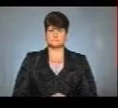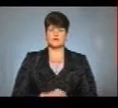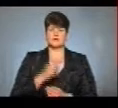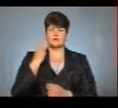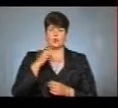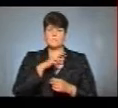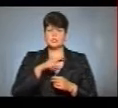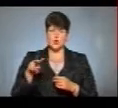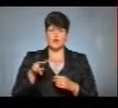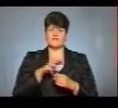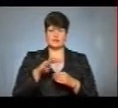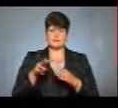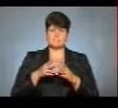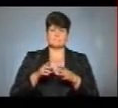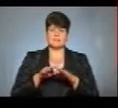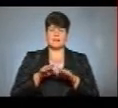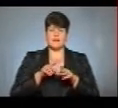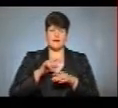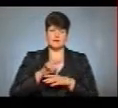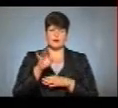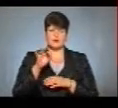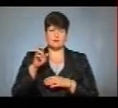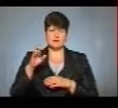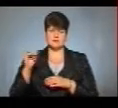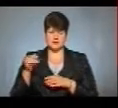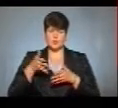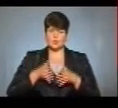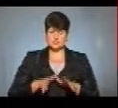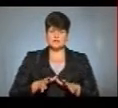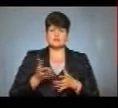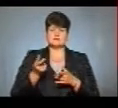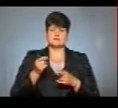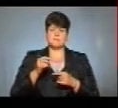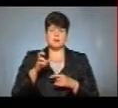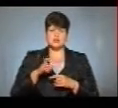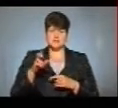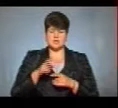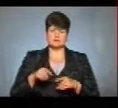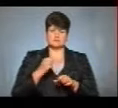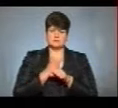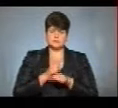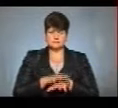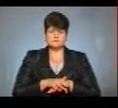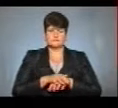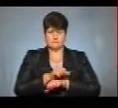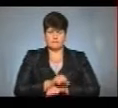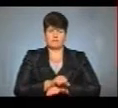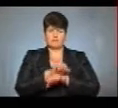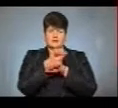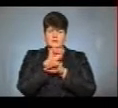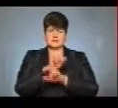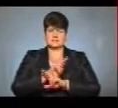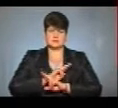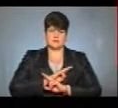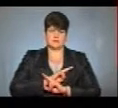Двометровий паперовий літак під ОБСЄ. Уродженець Бережан організував у Відні мітинг пам'яті загиблих у рейсі MH17.